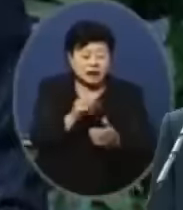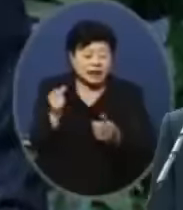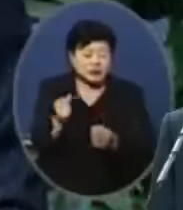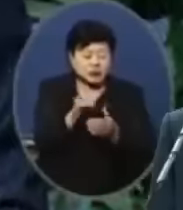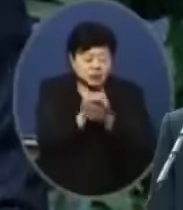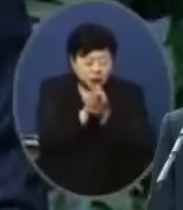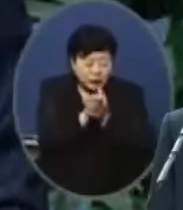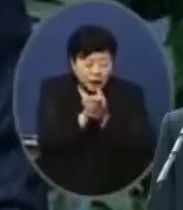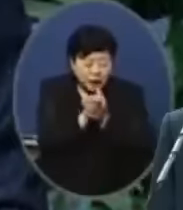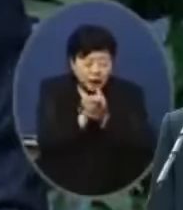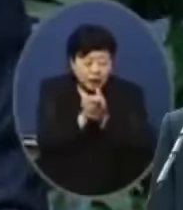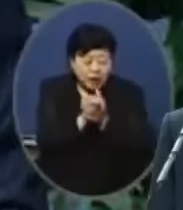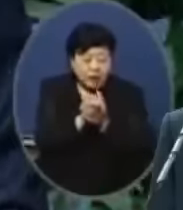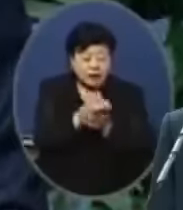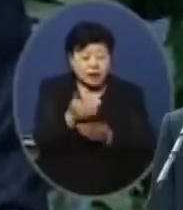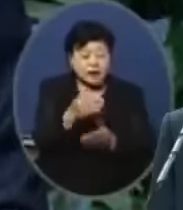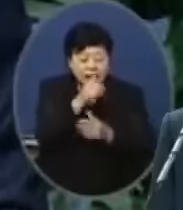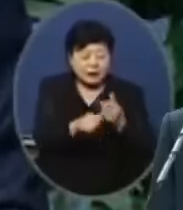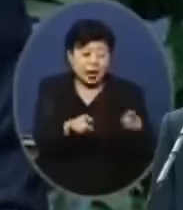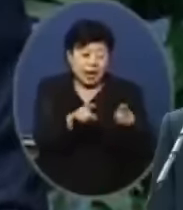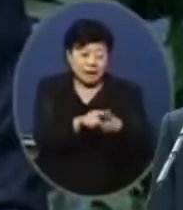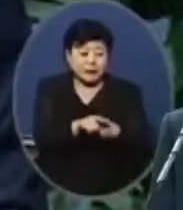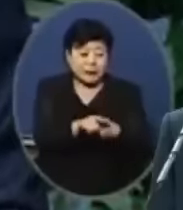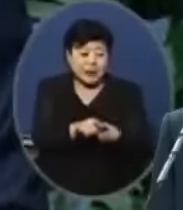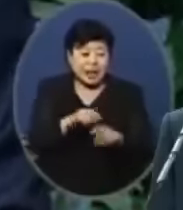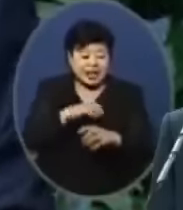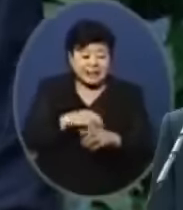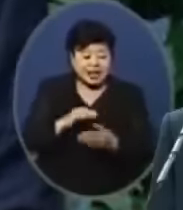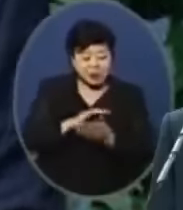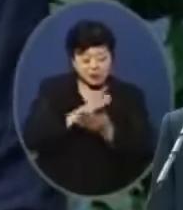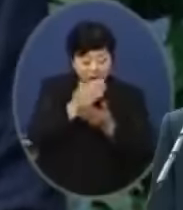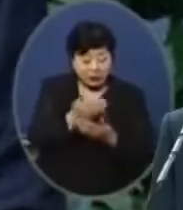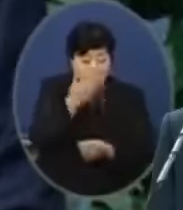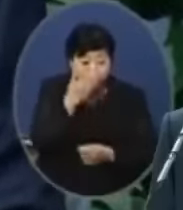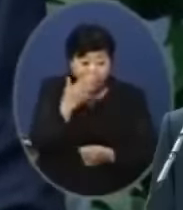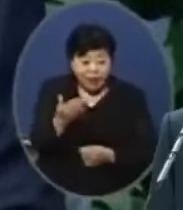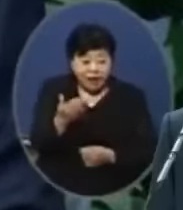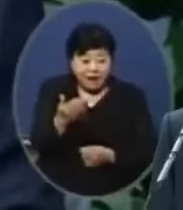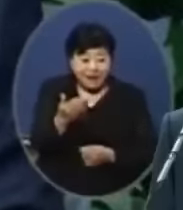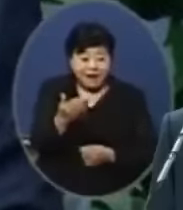때문에 여러분은 하나님과 같이 세계를 변화시키는 것입니다.